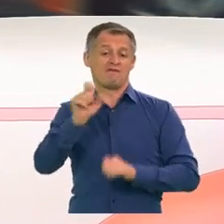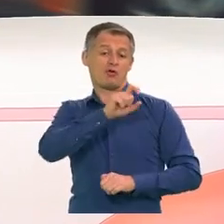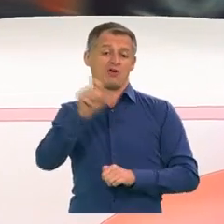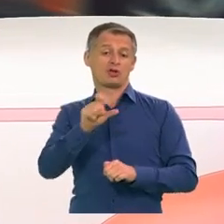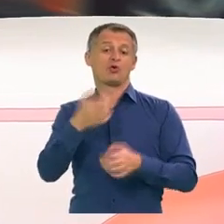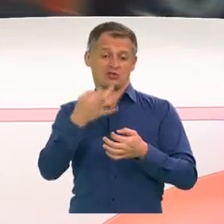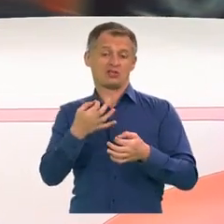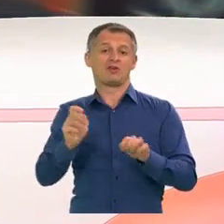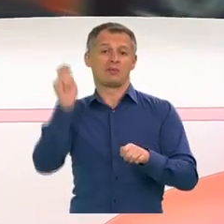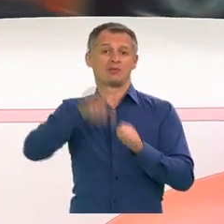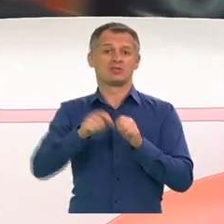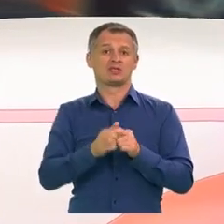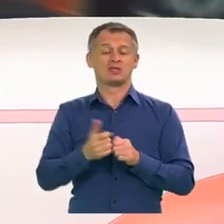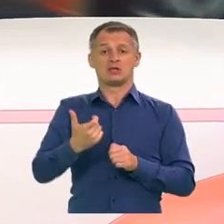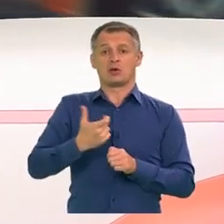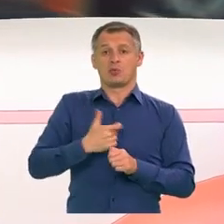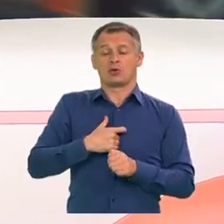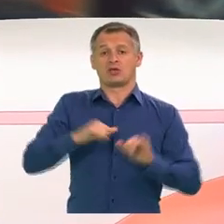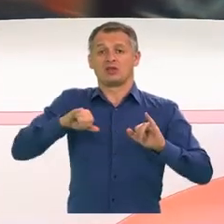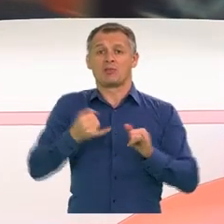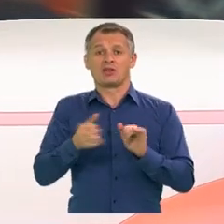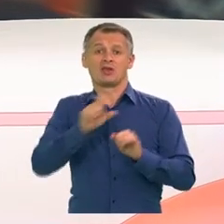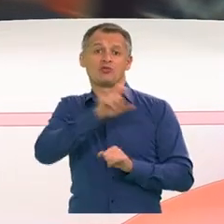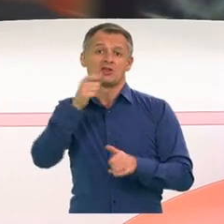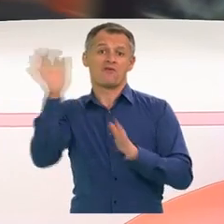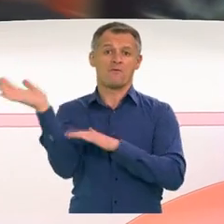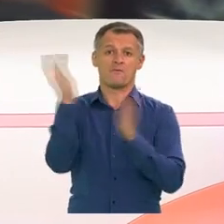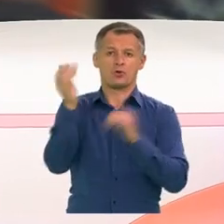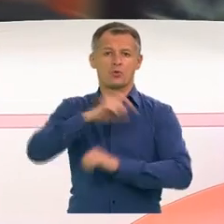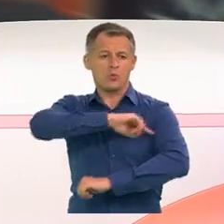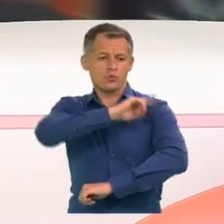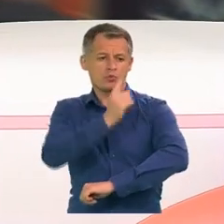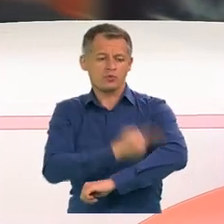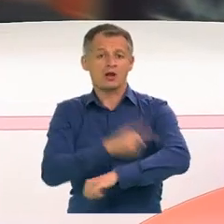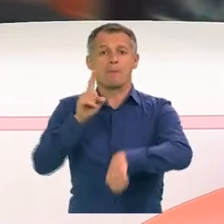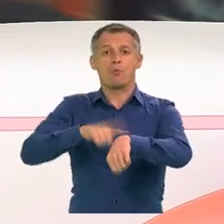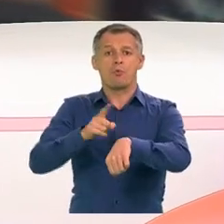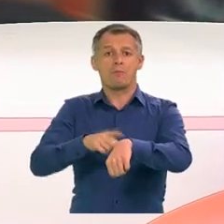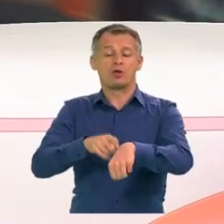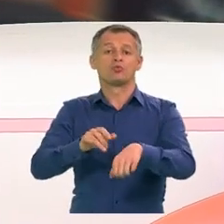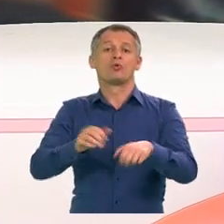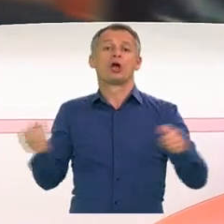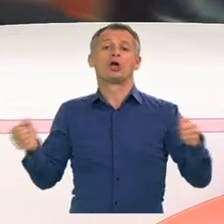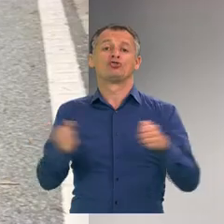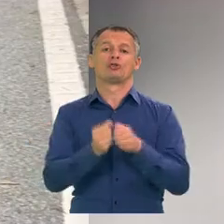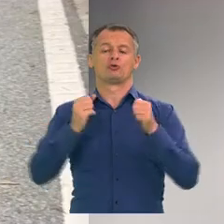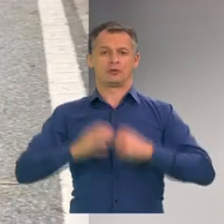Anchetatorii cred că este posibil ca incidentul să se fi produs din cauza vântului care a suflat cu putere în momentul fatidic.